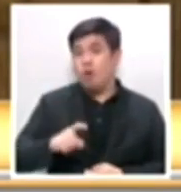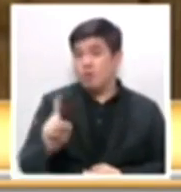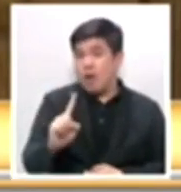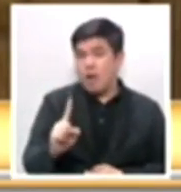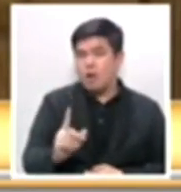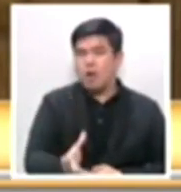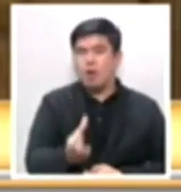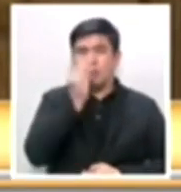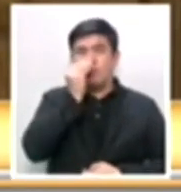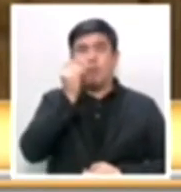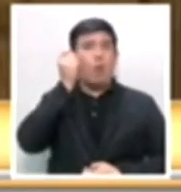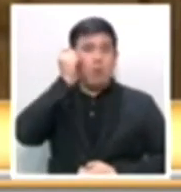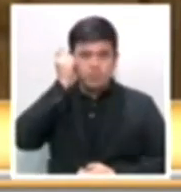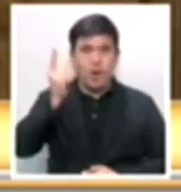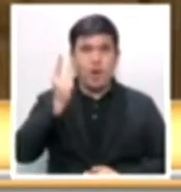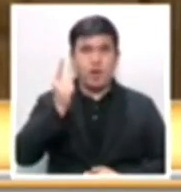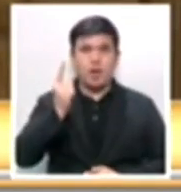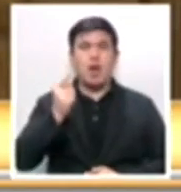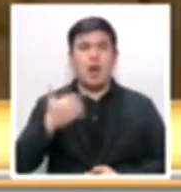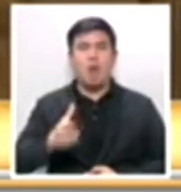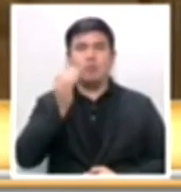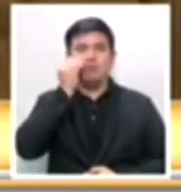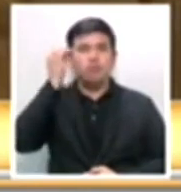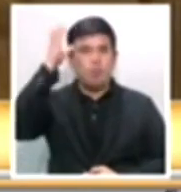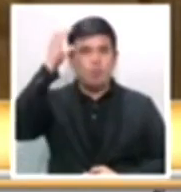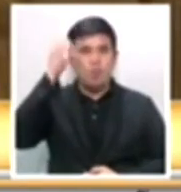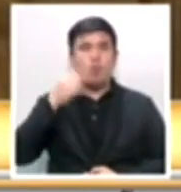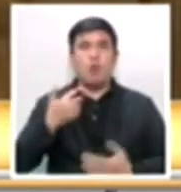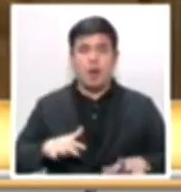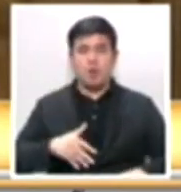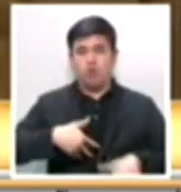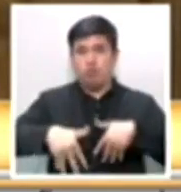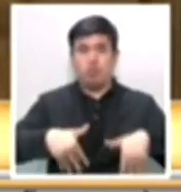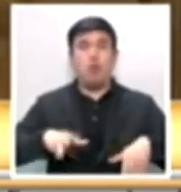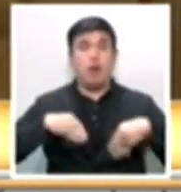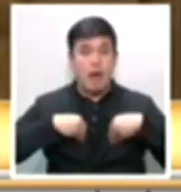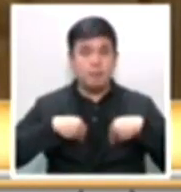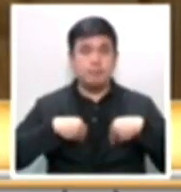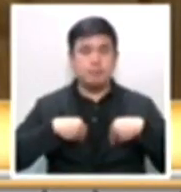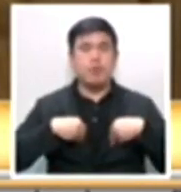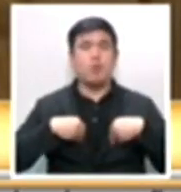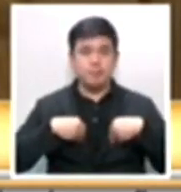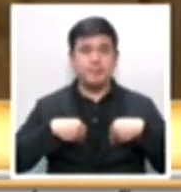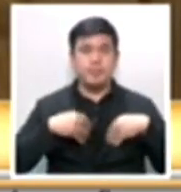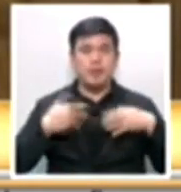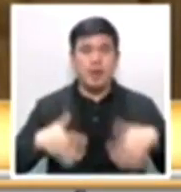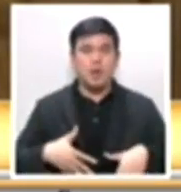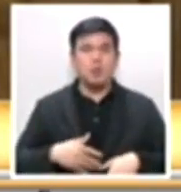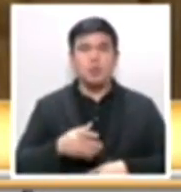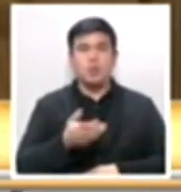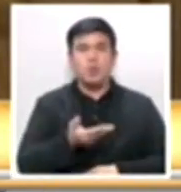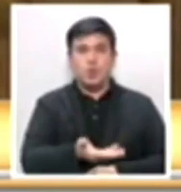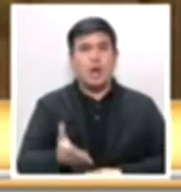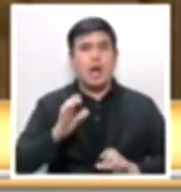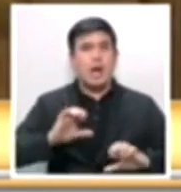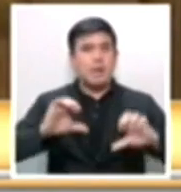ข้าใจแล้วได้รับการรับรู้หรือยินยอมหรือว่าเข้าใจในสิ่งที่รั